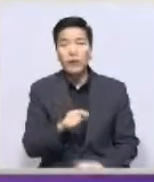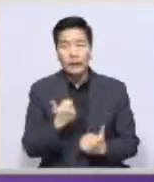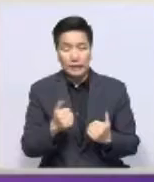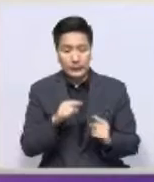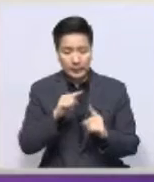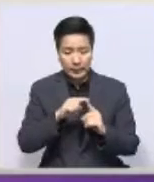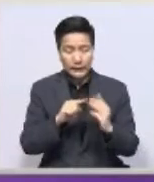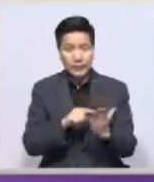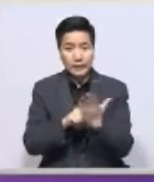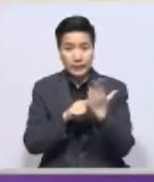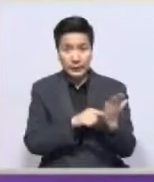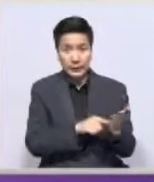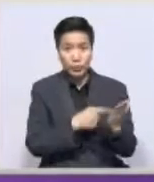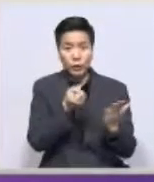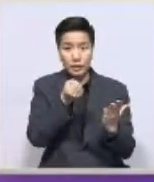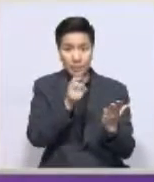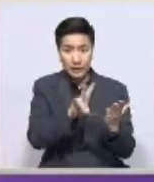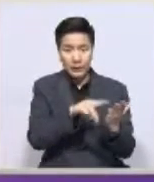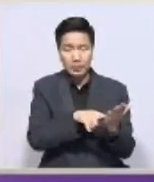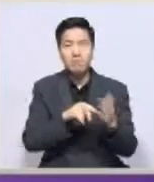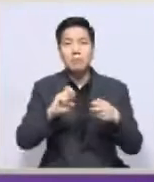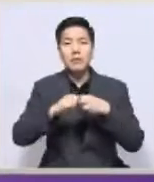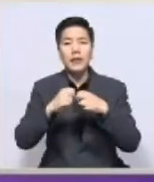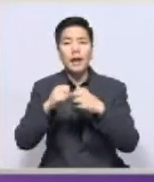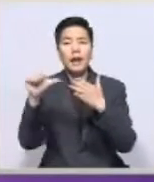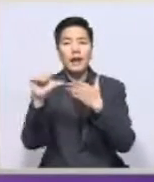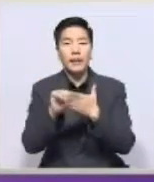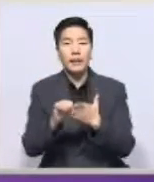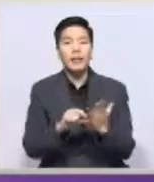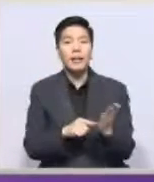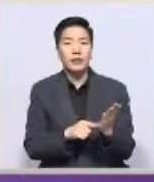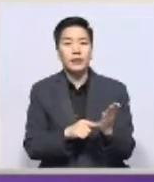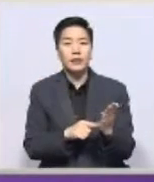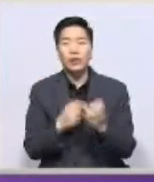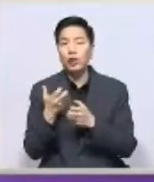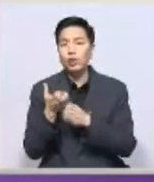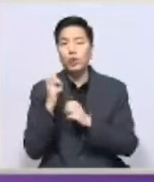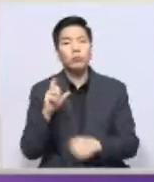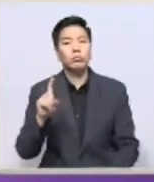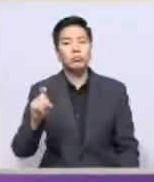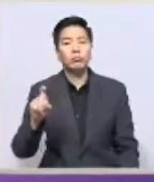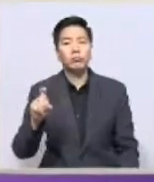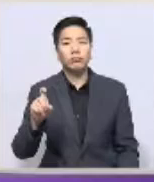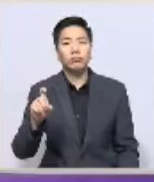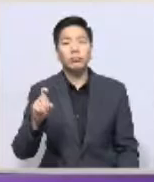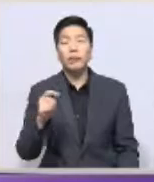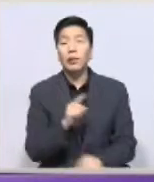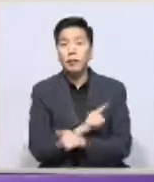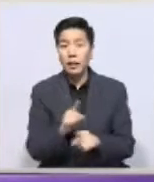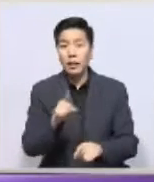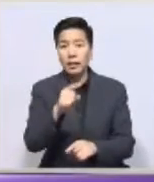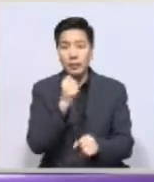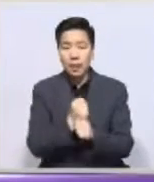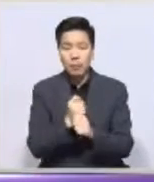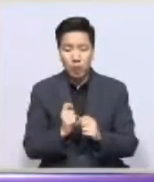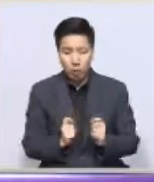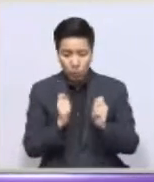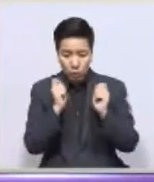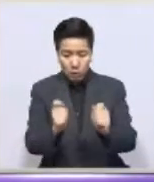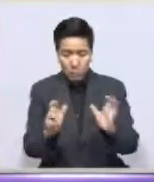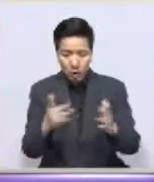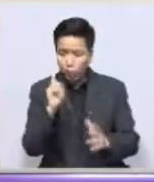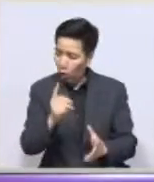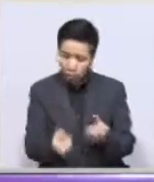เนี่ยคือแก้ไขปัญหาตรงนี้คุณจะอนุญาตย้อนหลังไม่ได้แล้วแต่คุณสร้างโดยไม่รับอนุญาตเนี่ย